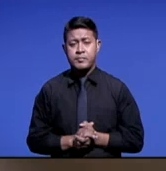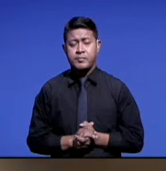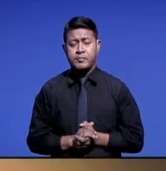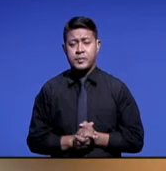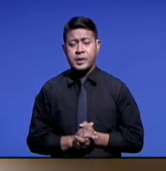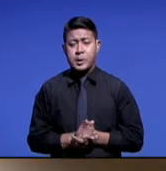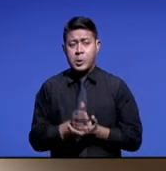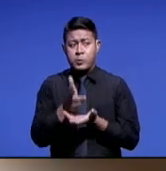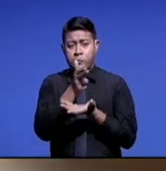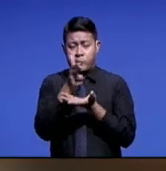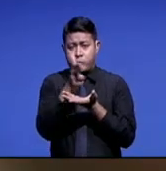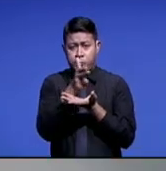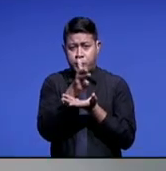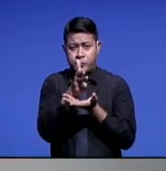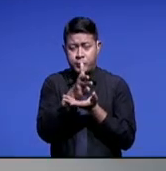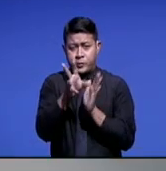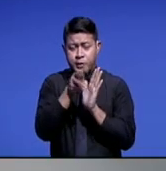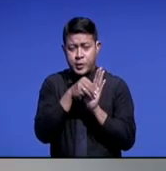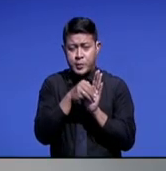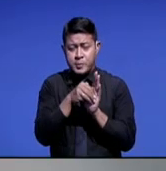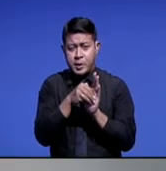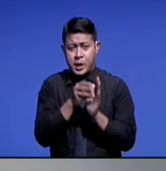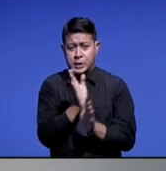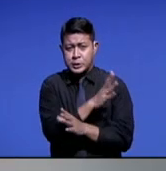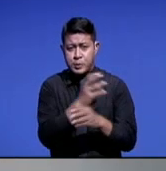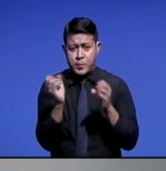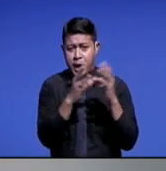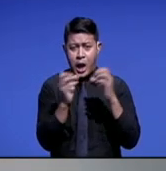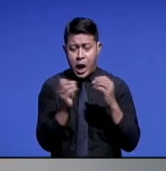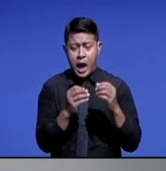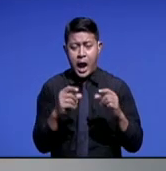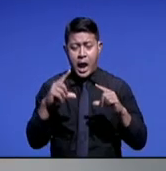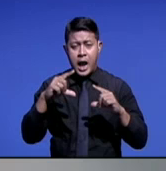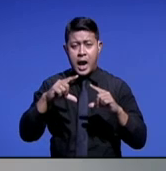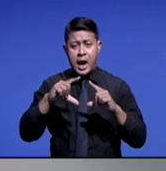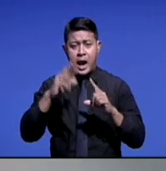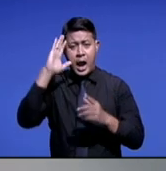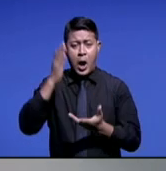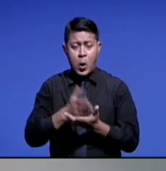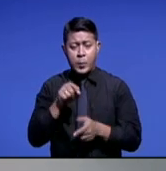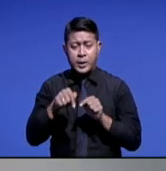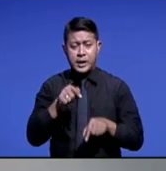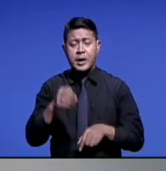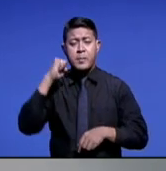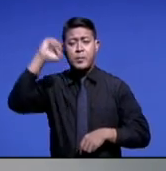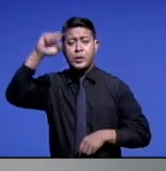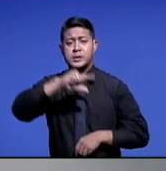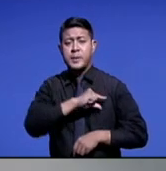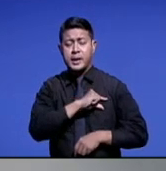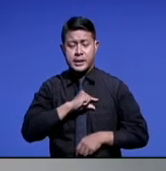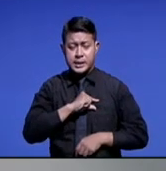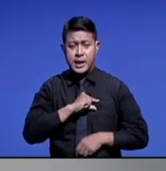Dalam video yang tersebar di sosial media terekam insiden sebelum Ahok memilih. Ia terlihat protes pada Panitia Pemilihan Luar Negeri